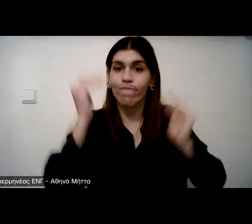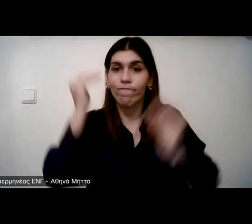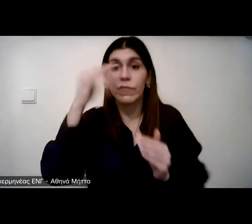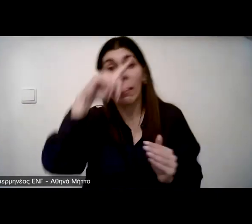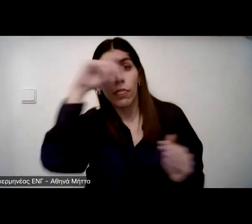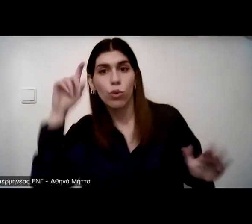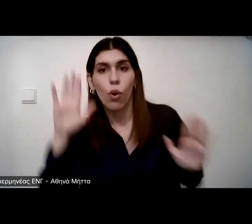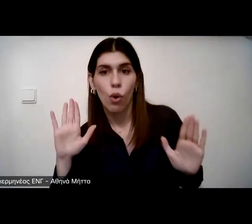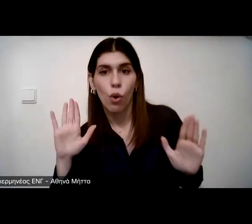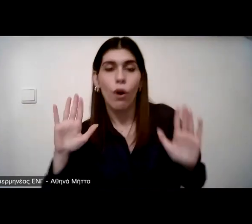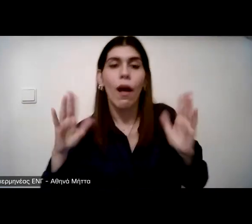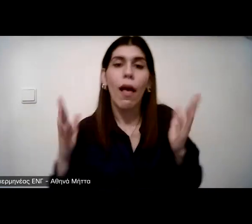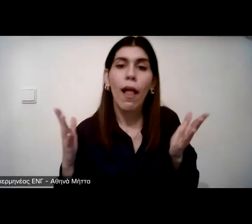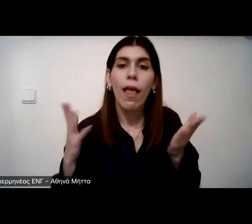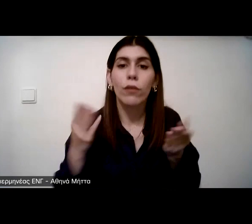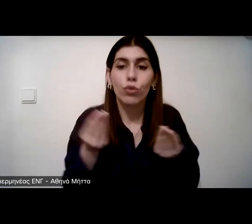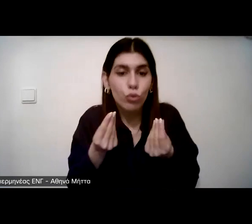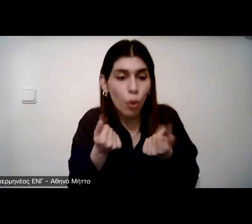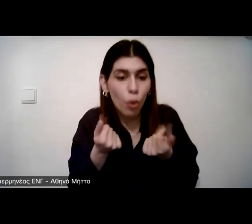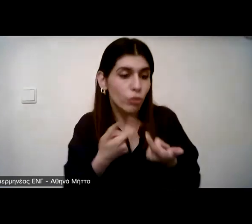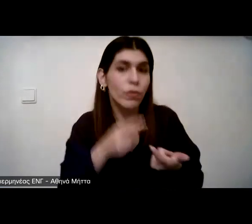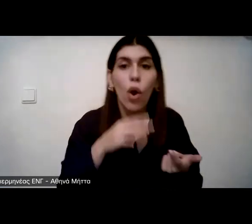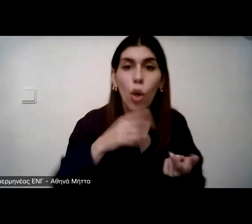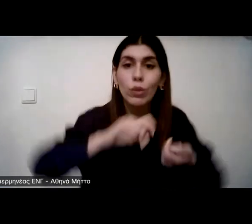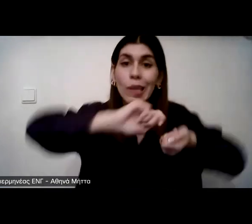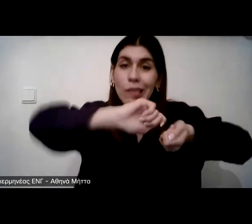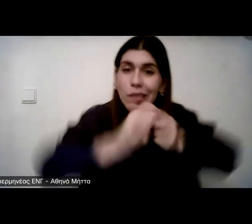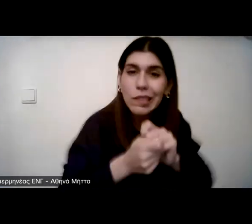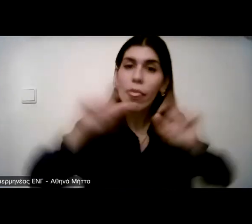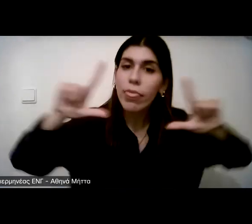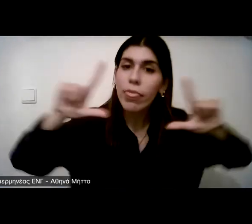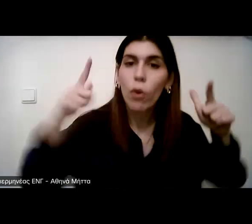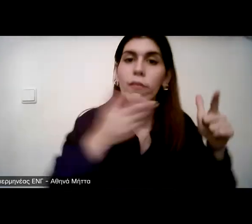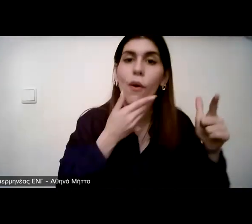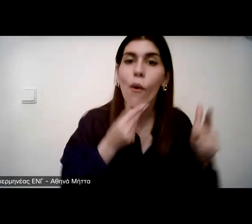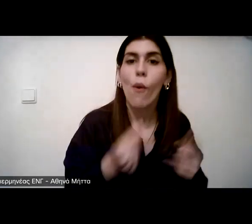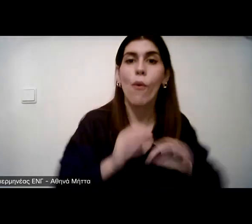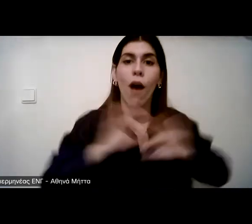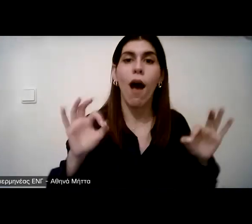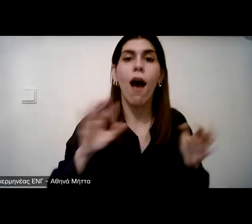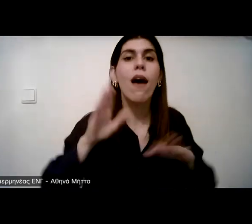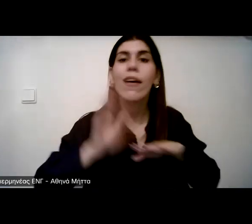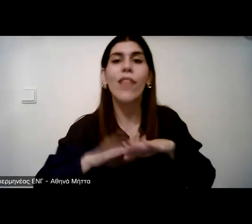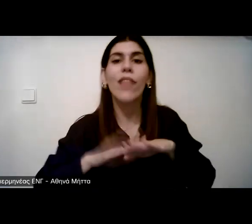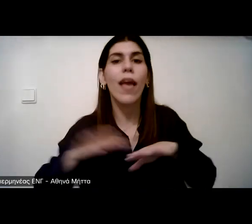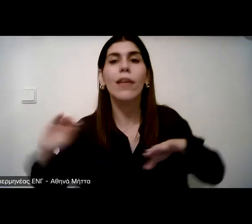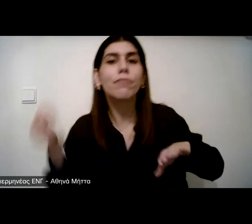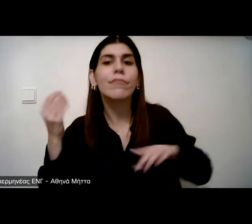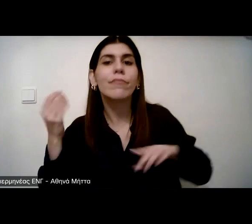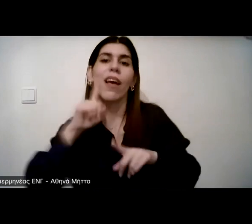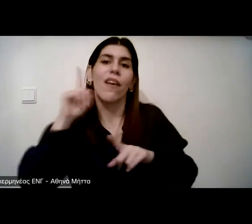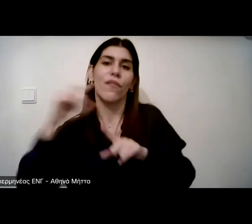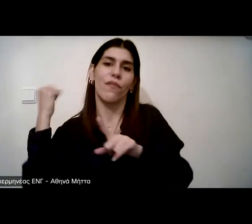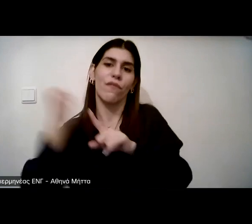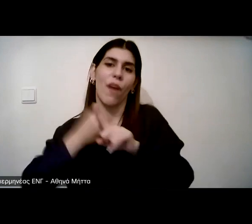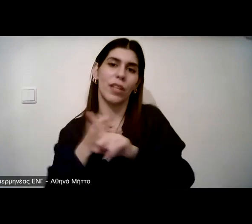προσπάθεια έμφυλου εκδημοκρατισμού της γλώσσας, που οφείλεται στον φεμινισμό και να μην το ξεχνάμε, συνοδεύτηκε